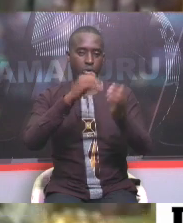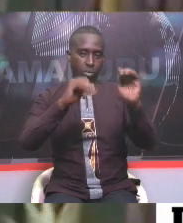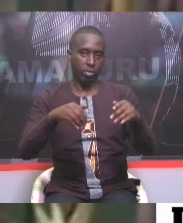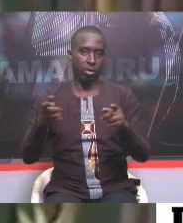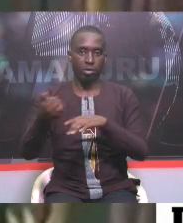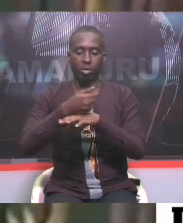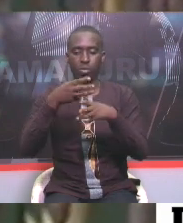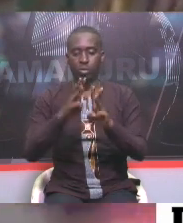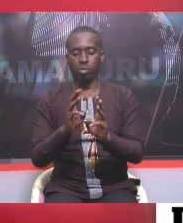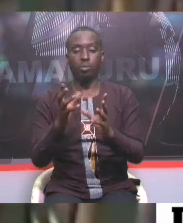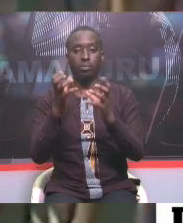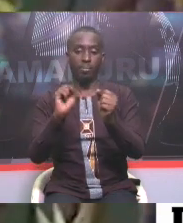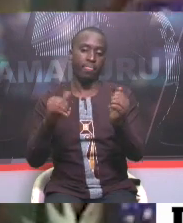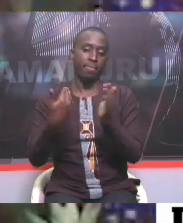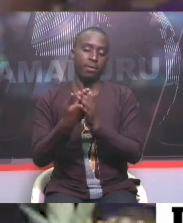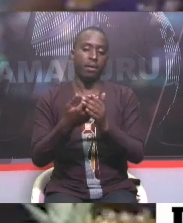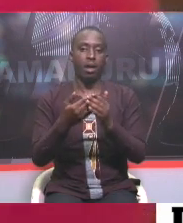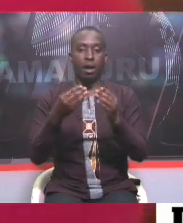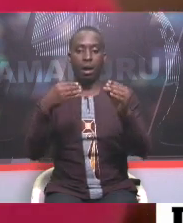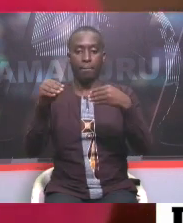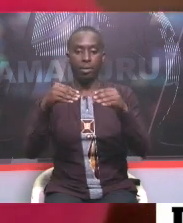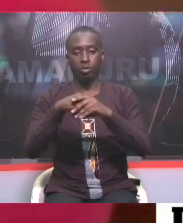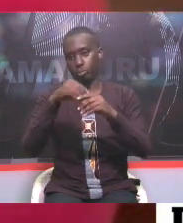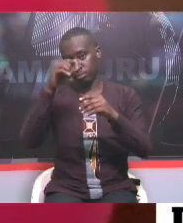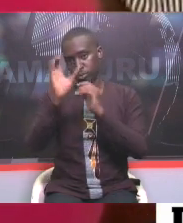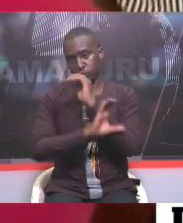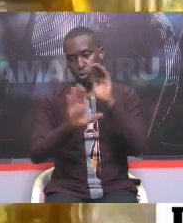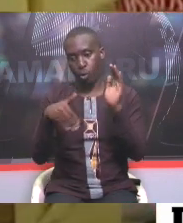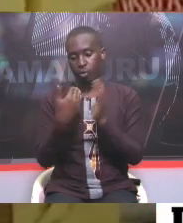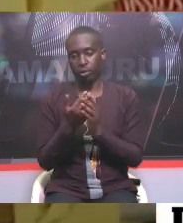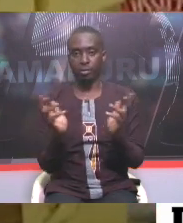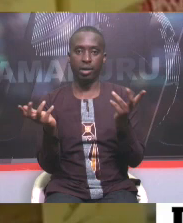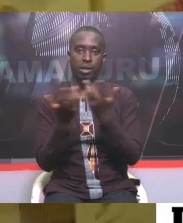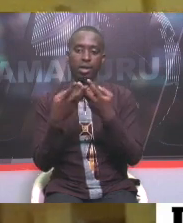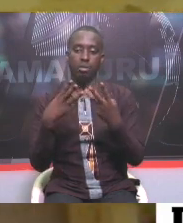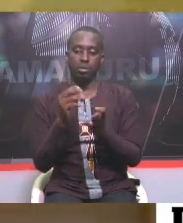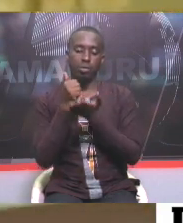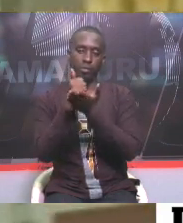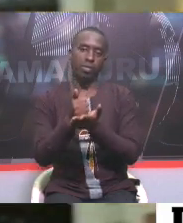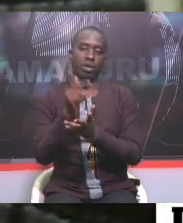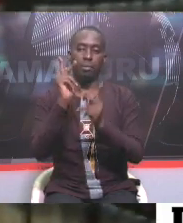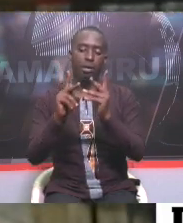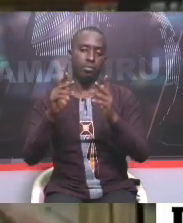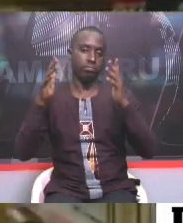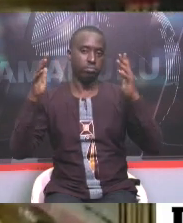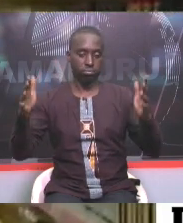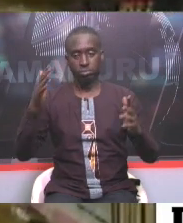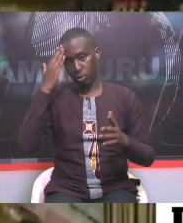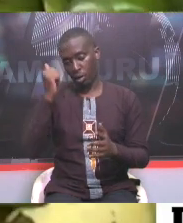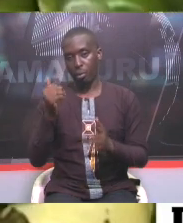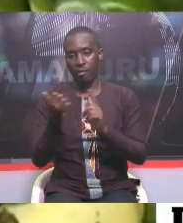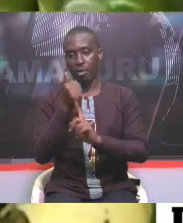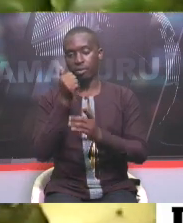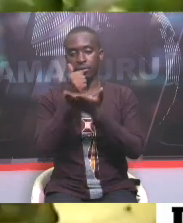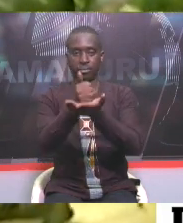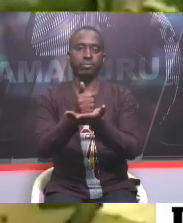n'uburyo bufatika bwo kugeza uwo umusaruro ku masoko yo mu gihugu hose. Ibyo kandi bikanajyana no kunganira abacuruzi banini kugira ngo bifashe abaturage kubona